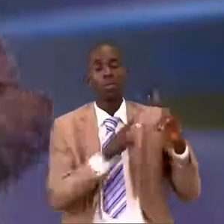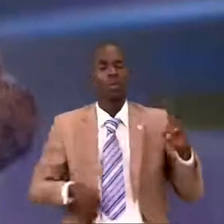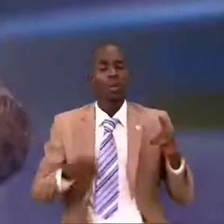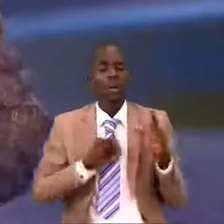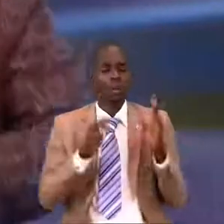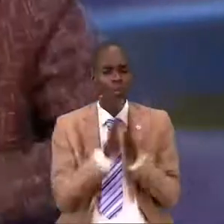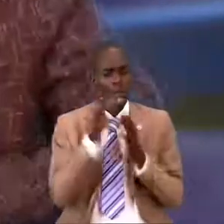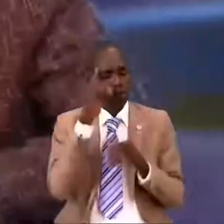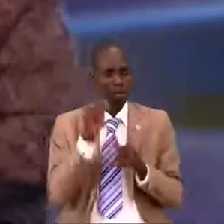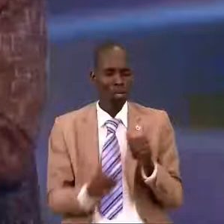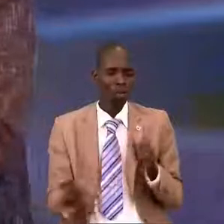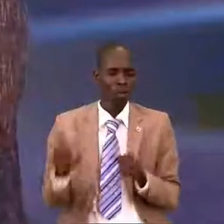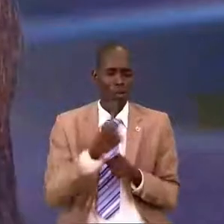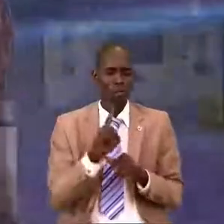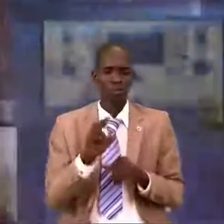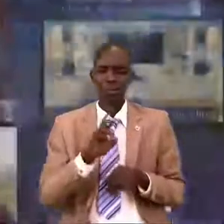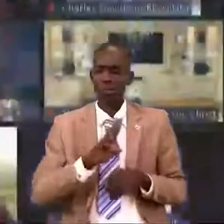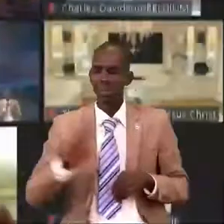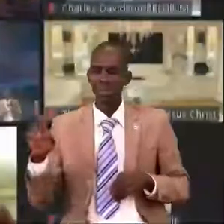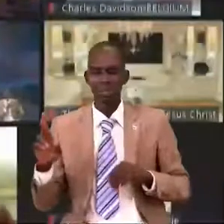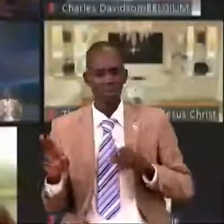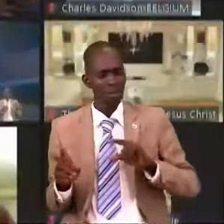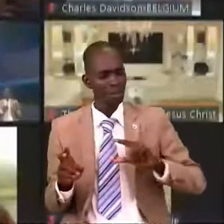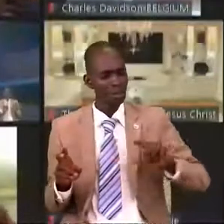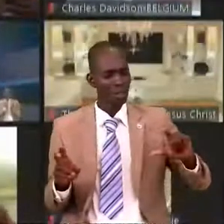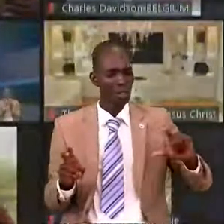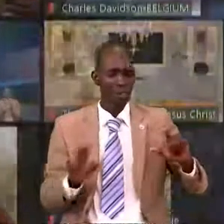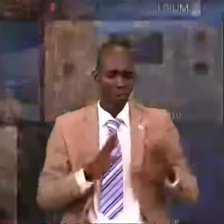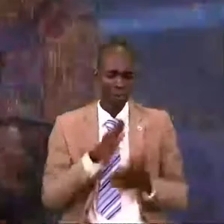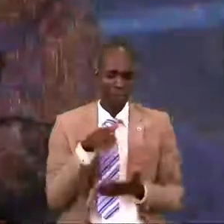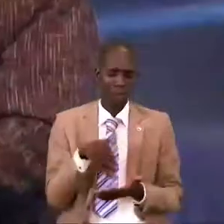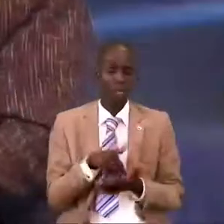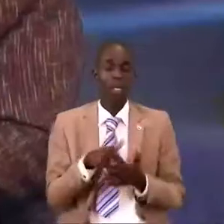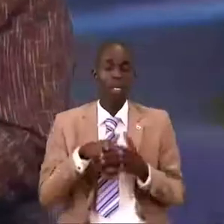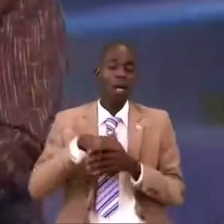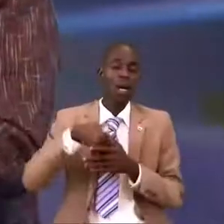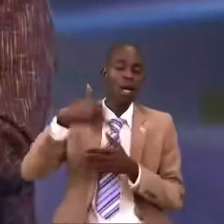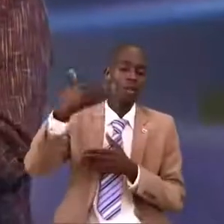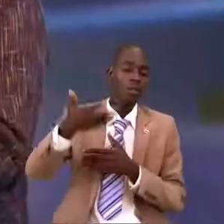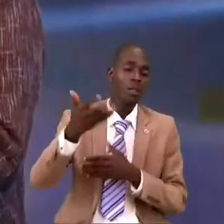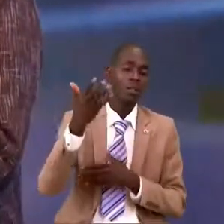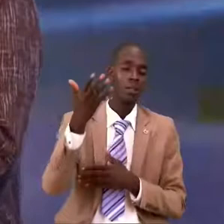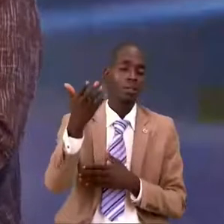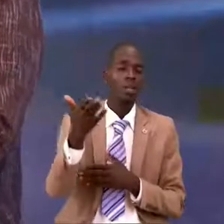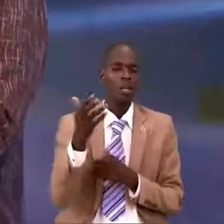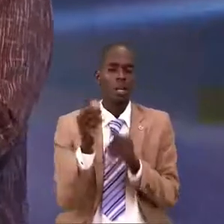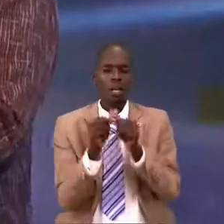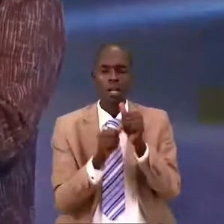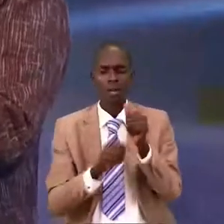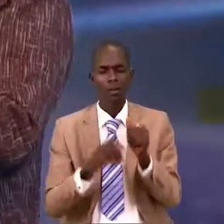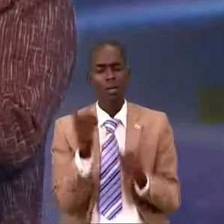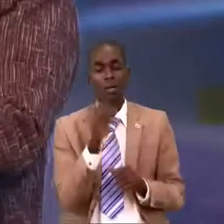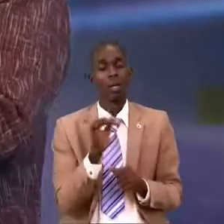au dehors là-bas, partout. Je prie maintenant, reçois ta guérison, reçois